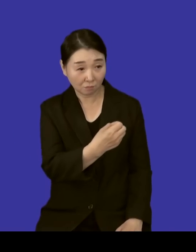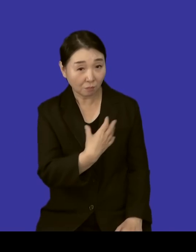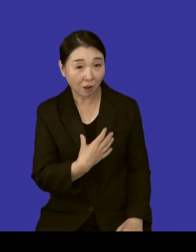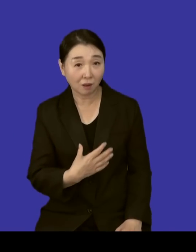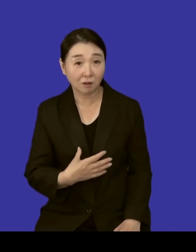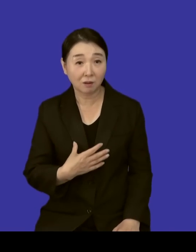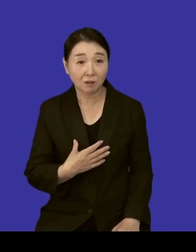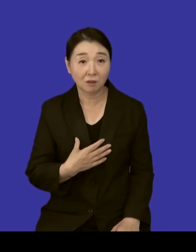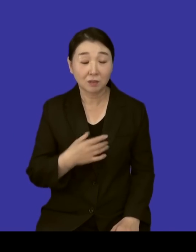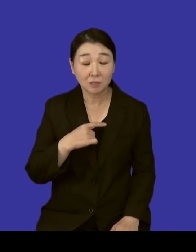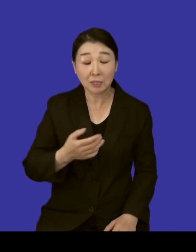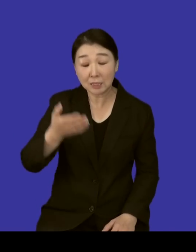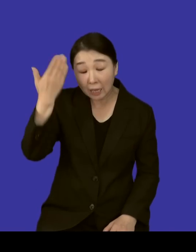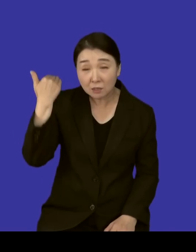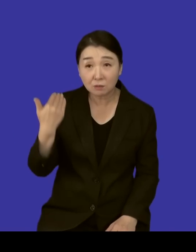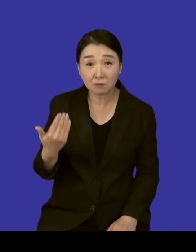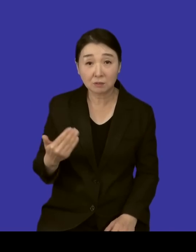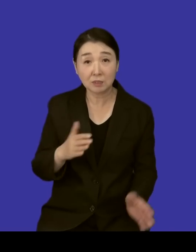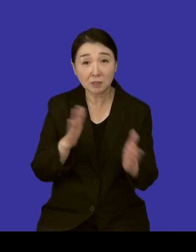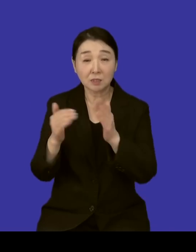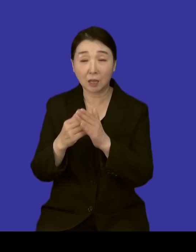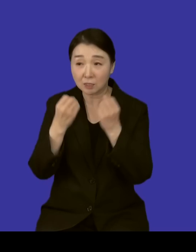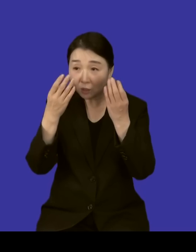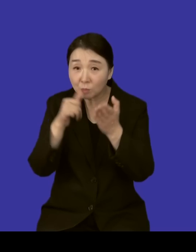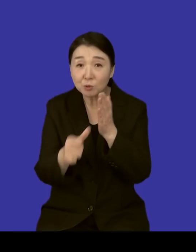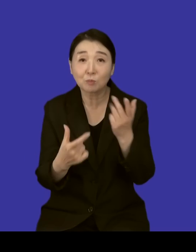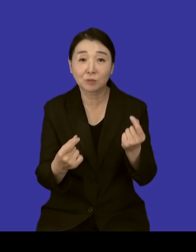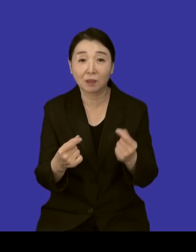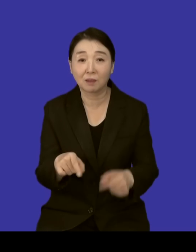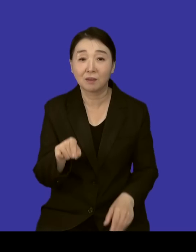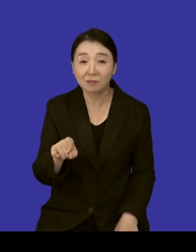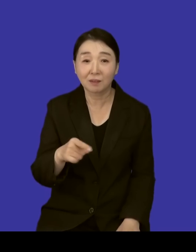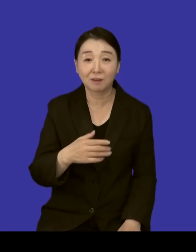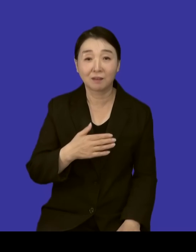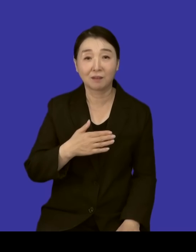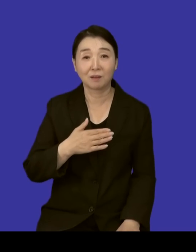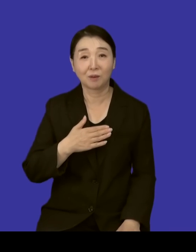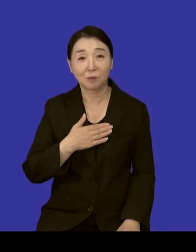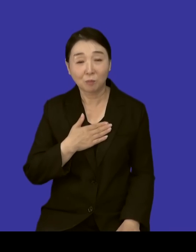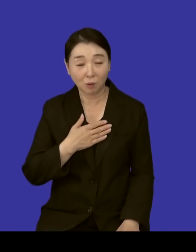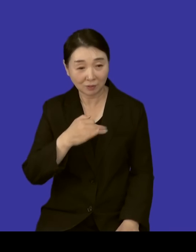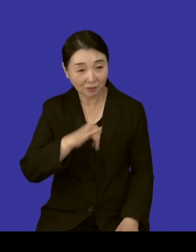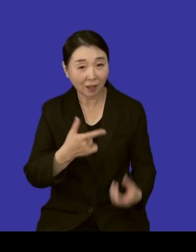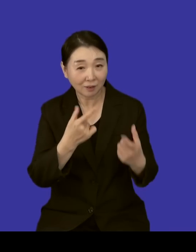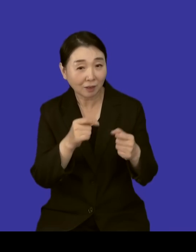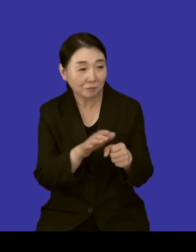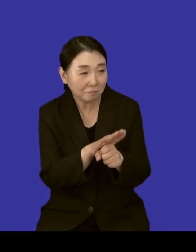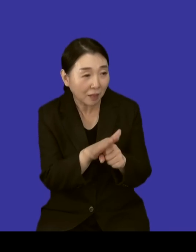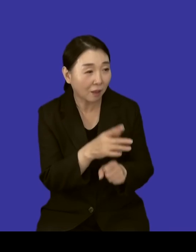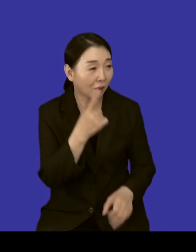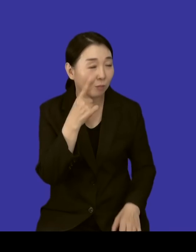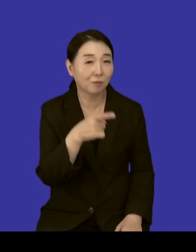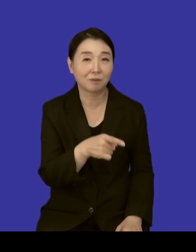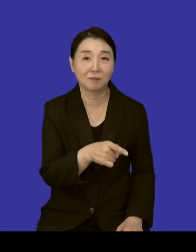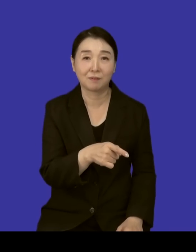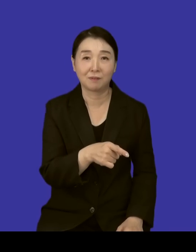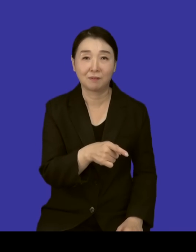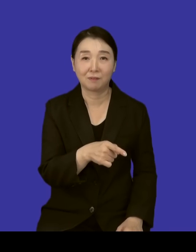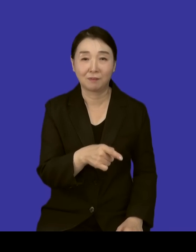정말 옛 것은 지나갔으니 새로운 피조물이라고 내가 너무 이렇게 딸같이 이렇게